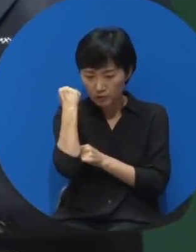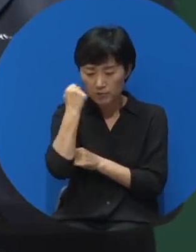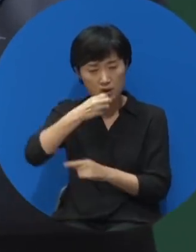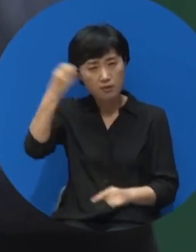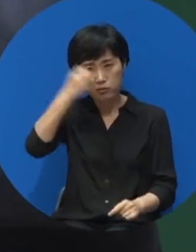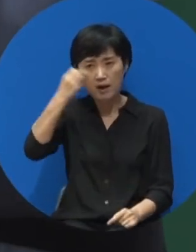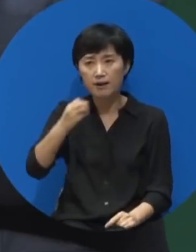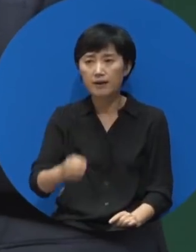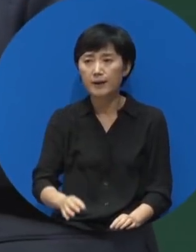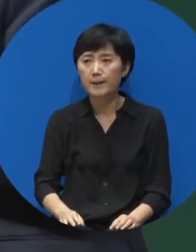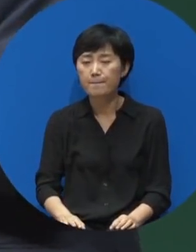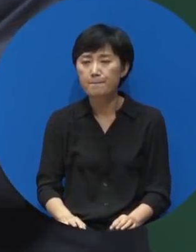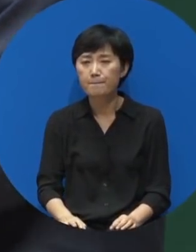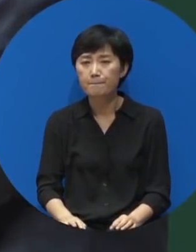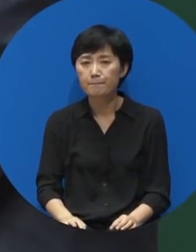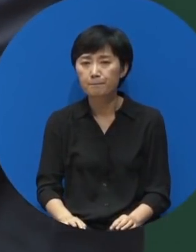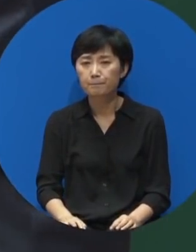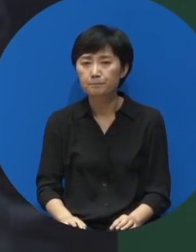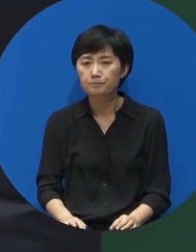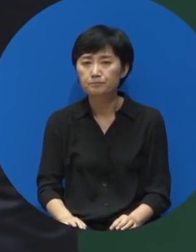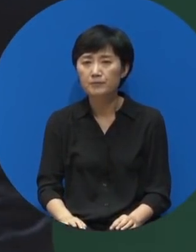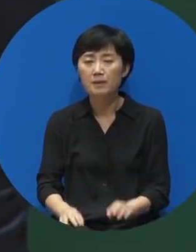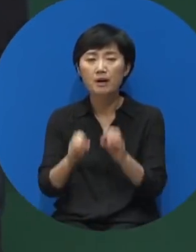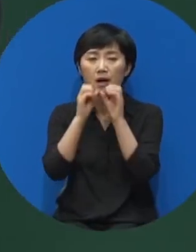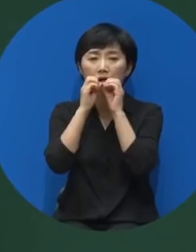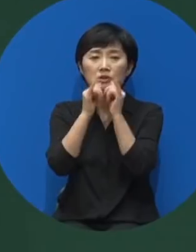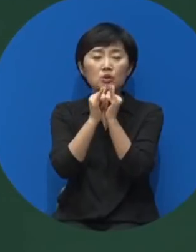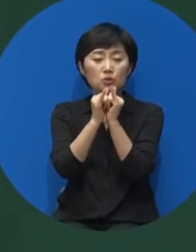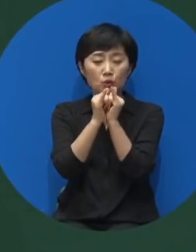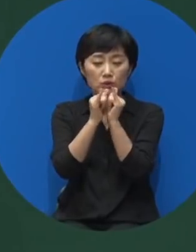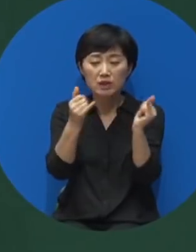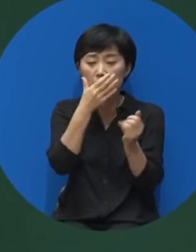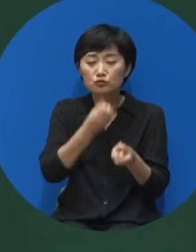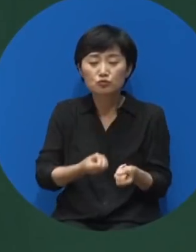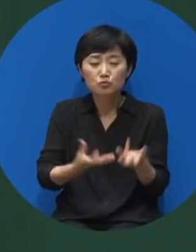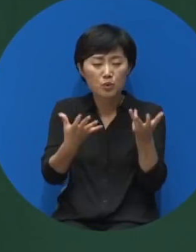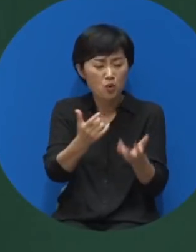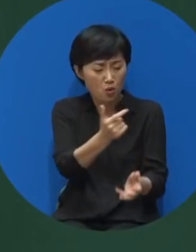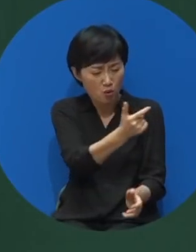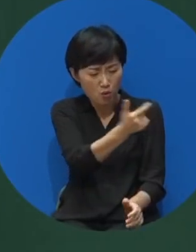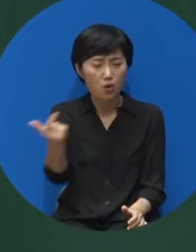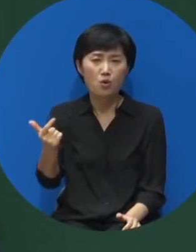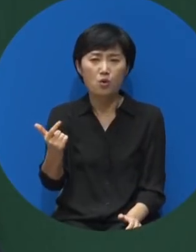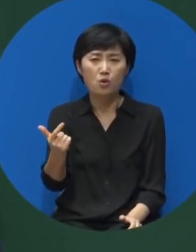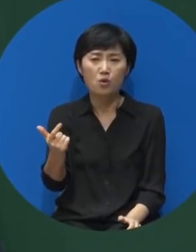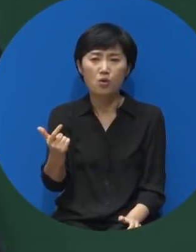这样的灾殃会退去，也会降下灾殃，这样来回走. 자, 전도자는 얼마나 큰 축복을 누리고 있는 거 하니까